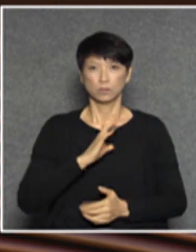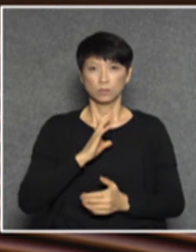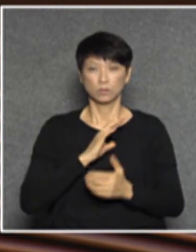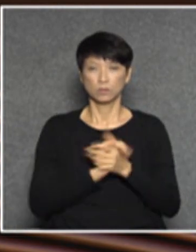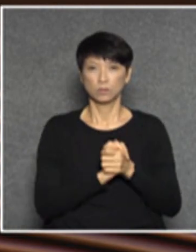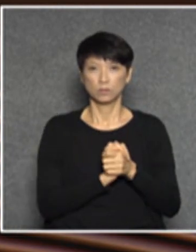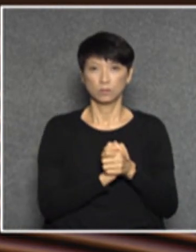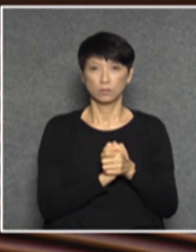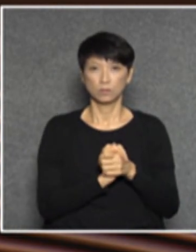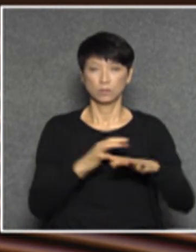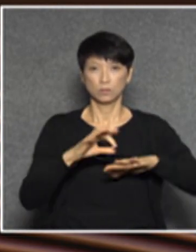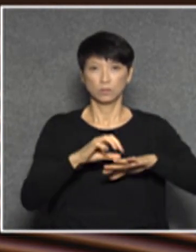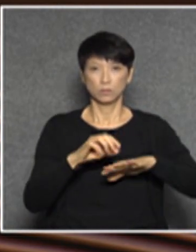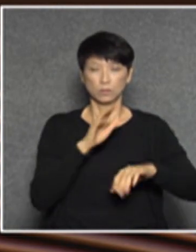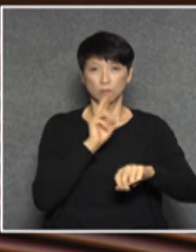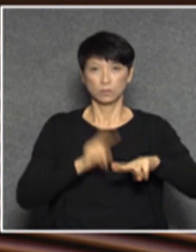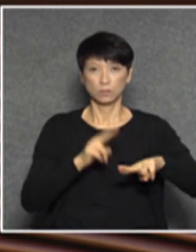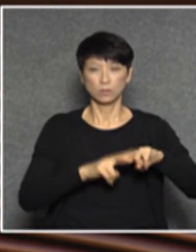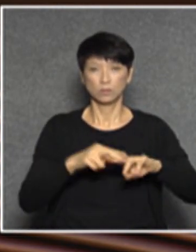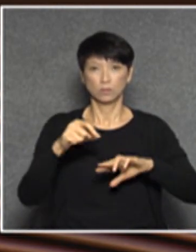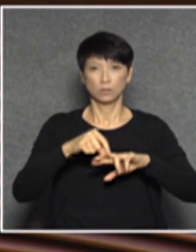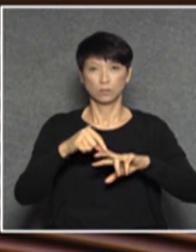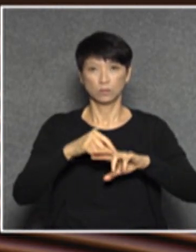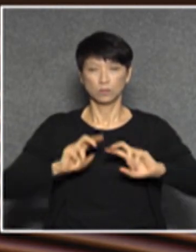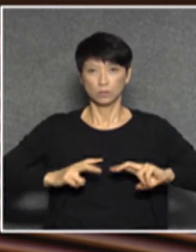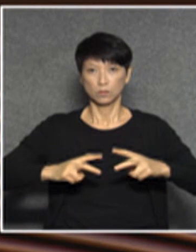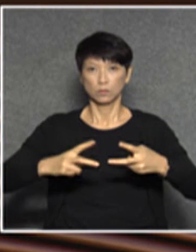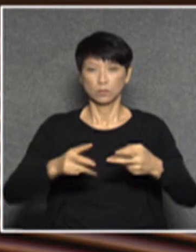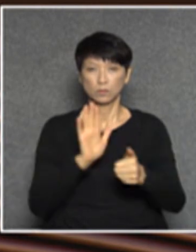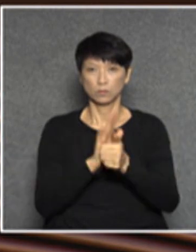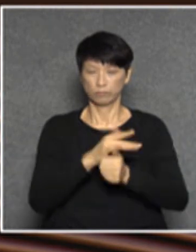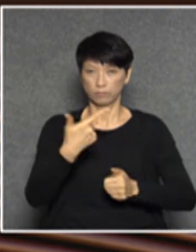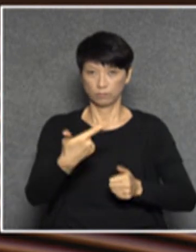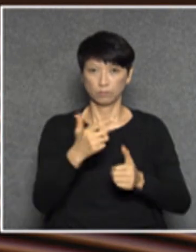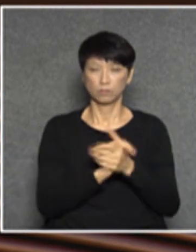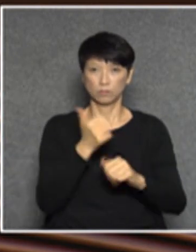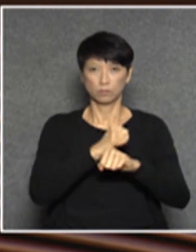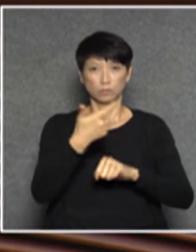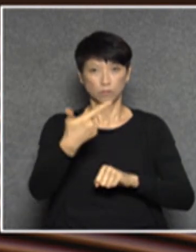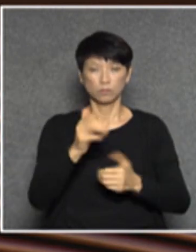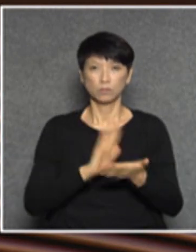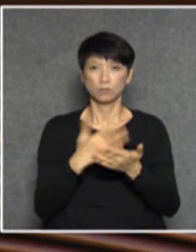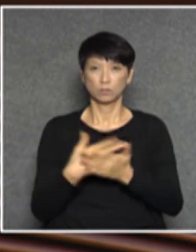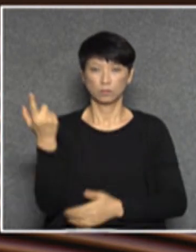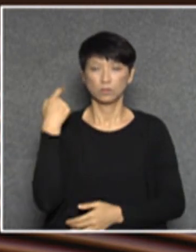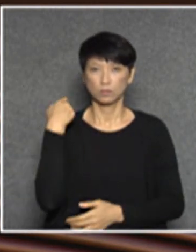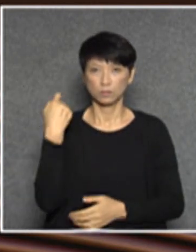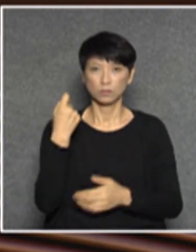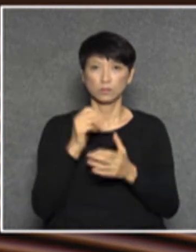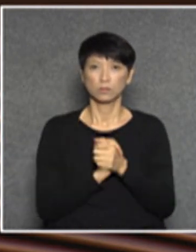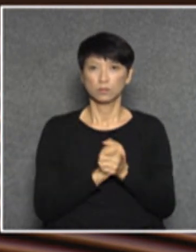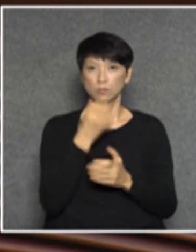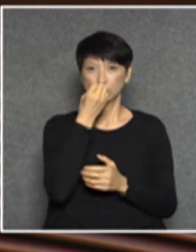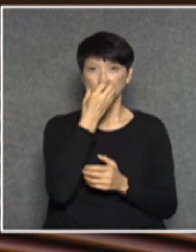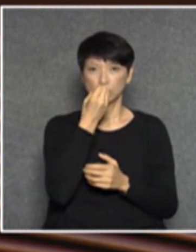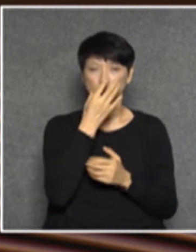地的金融改革，為我們帶來了不少的商機。但是近日我們香港